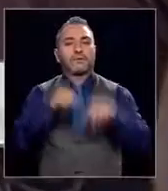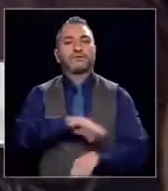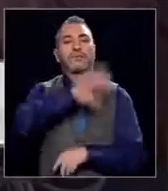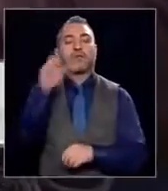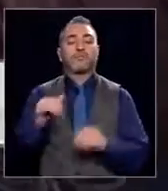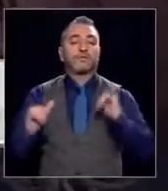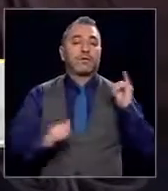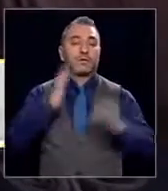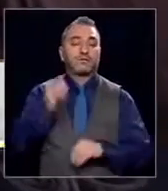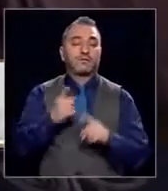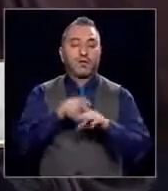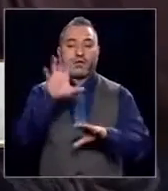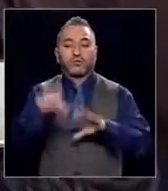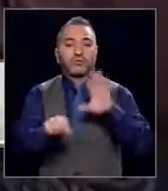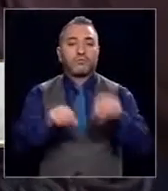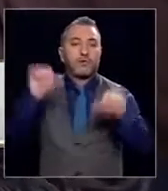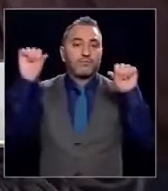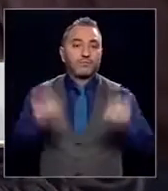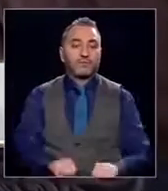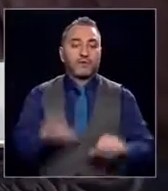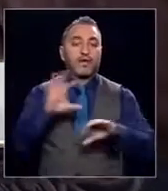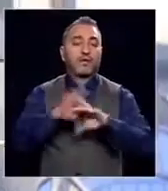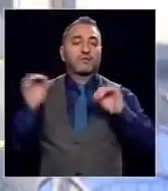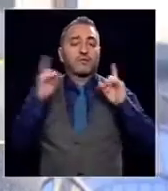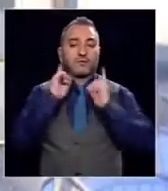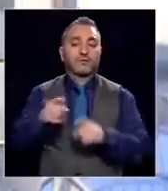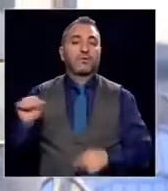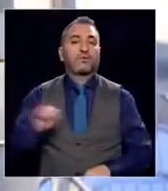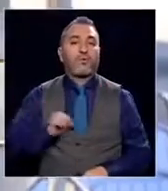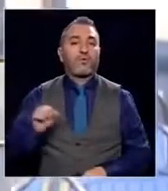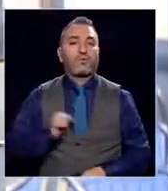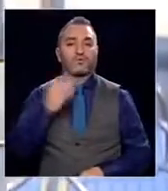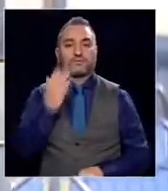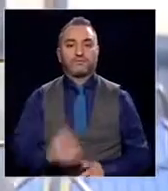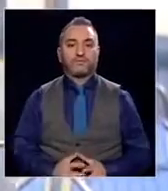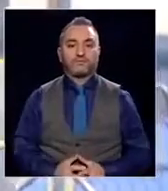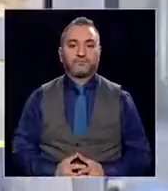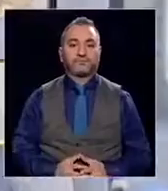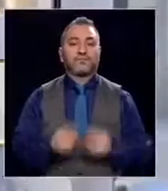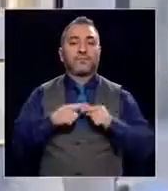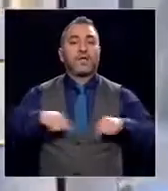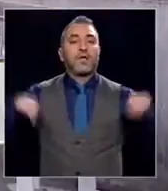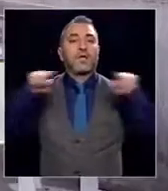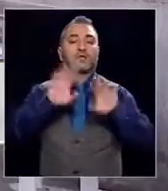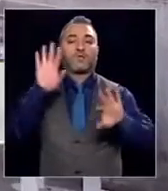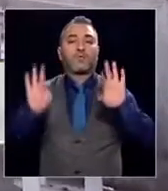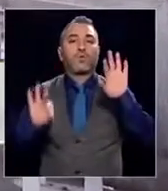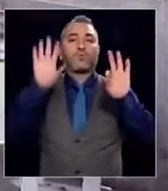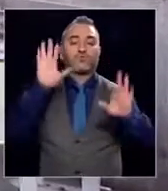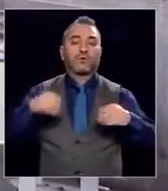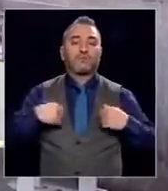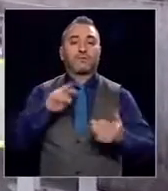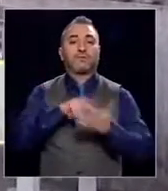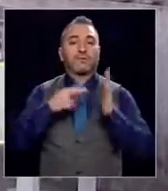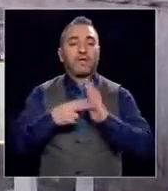Bir yerlere tutamıyoruz. Yani tedirginiz yani bindiğimiz zaman. Mümkün olduğunca hani etrafa dokunmamaya özen gösteriyorum. Metro,